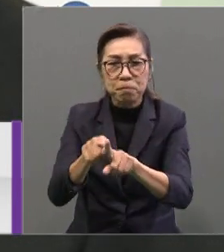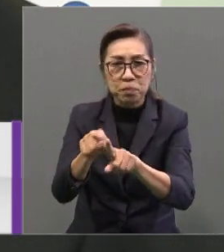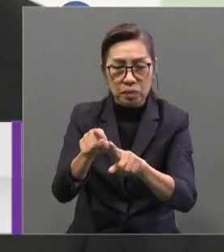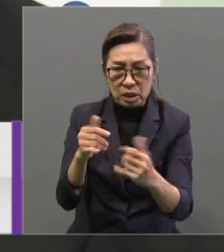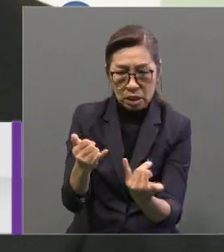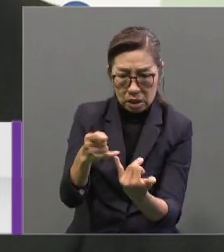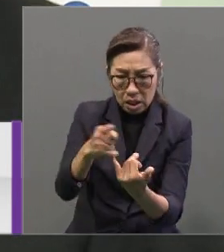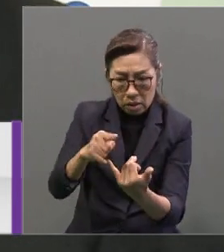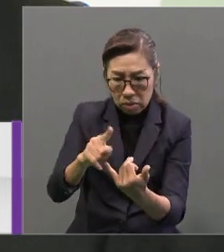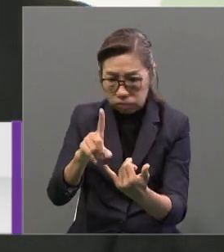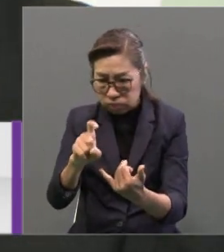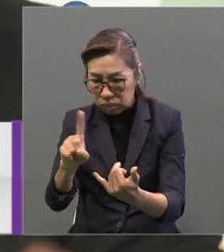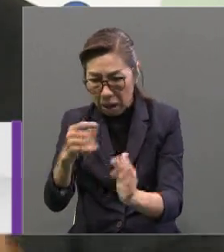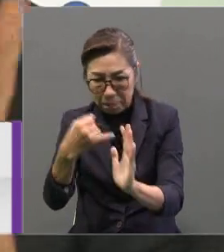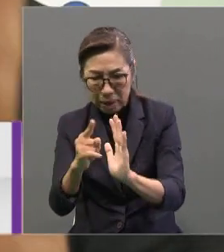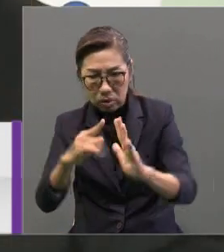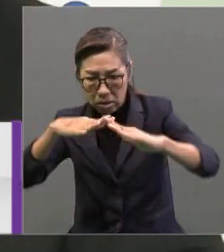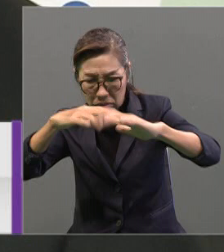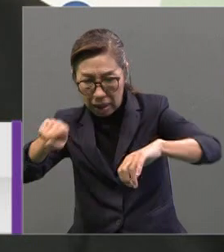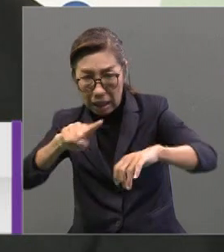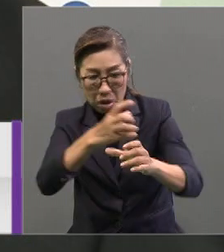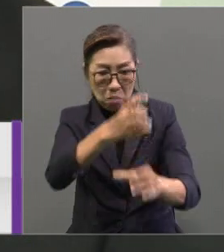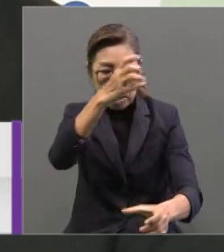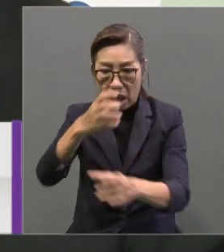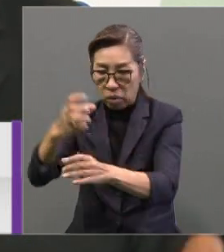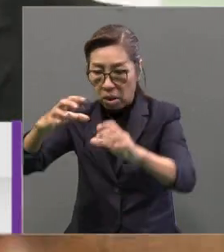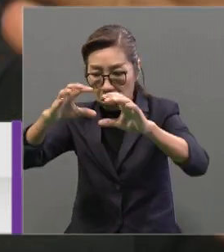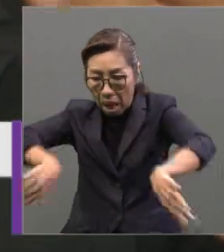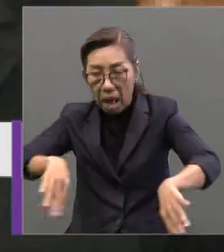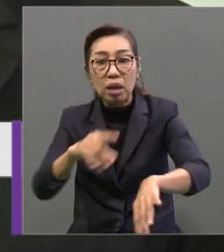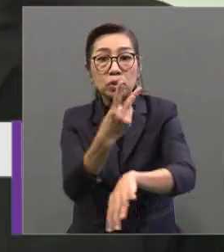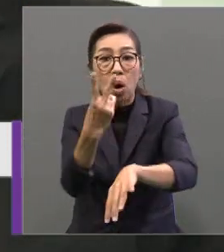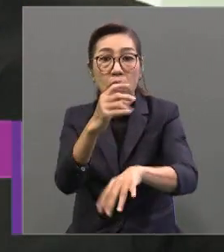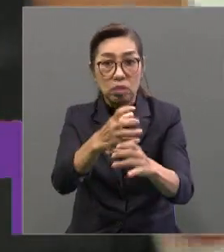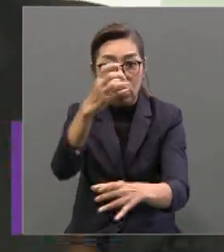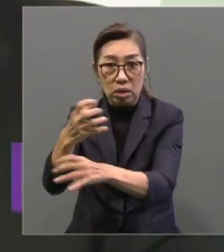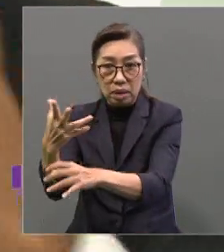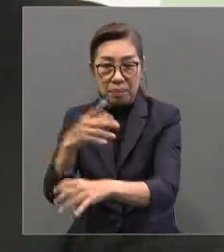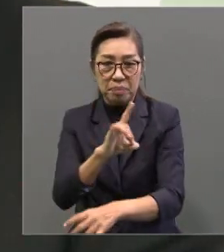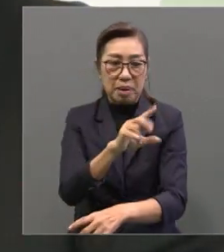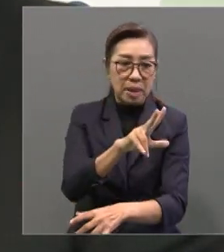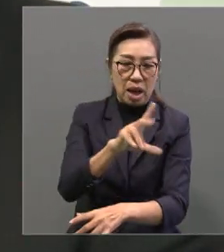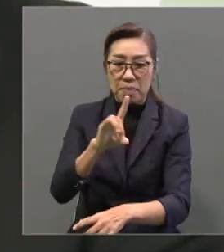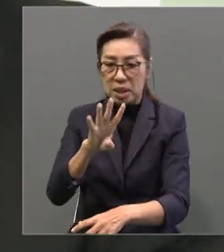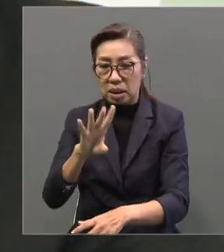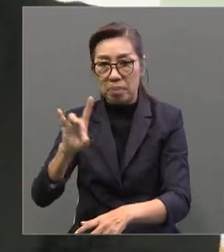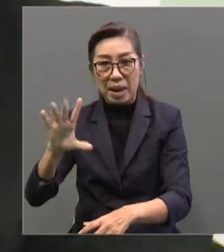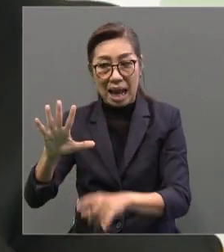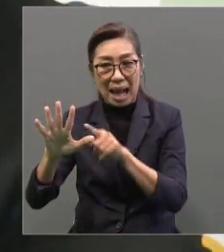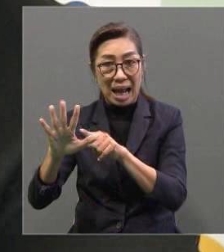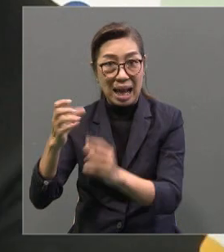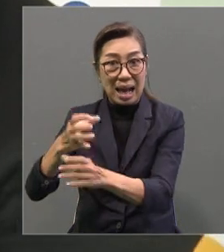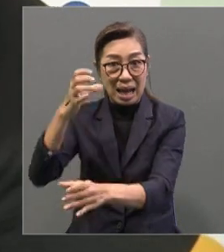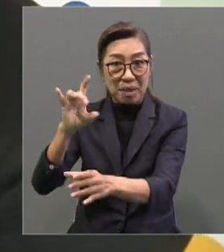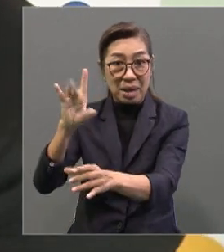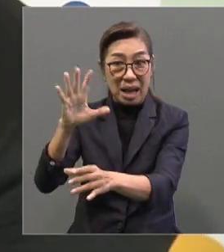การเสียหายอยู่ว่ามันเกิดขึ้นจากอะไรครับมันจะมีเสาล้มไป2ต้นมันมีเสา83 84 85 85นี่คือที่เห็น